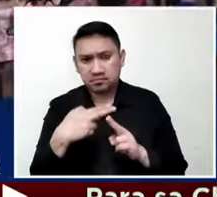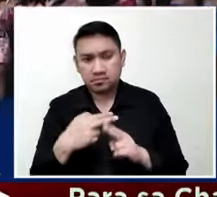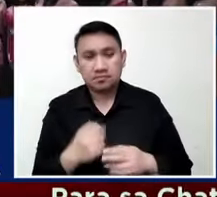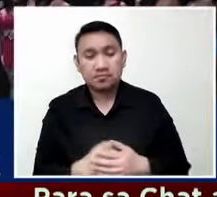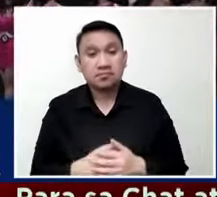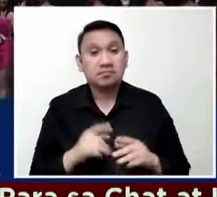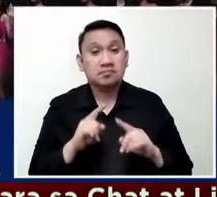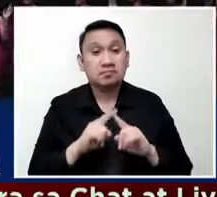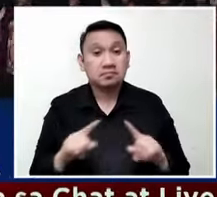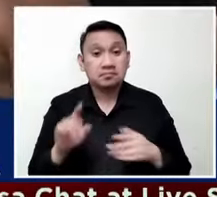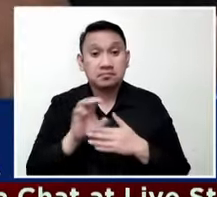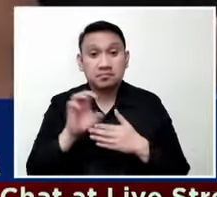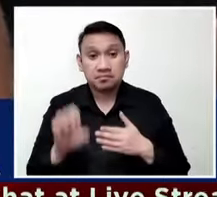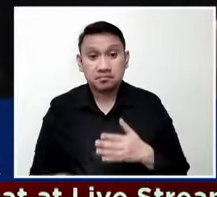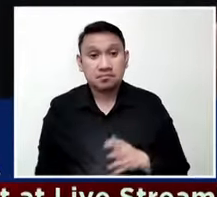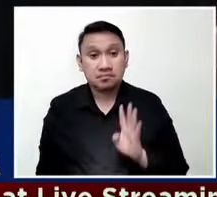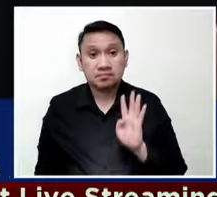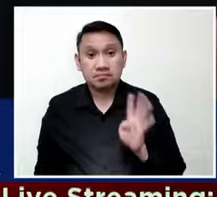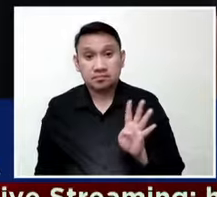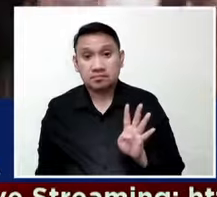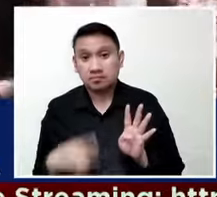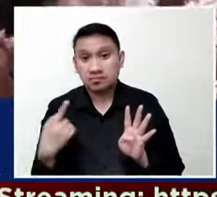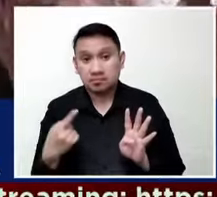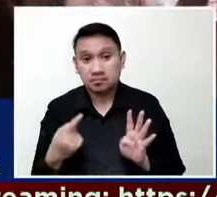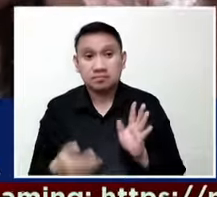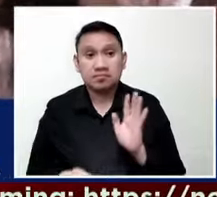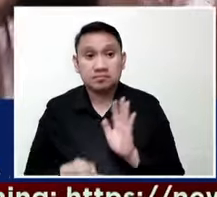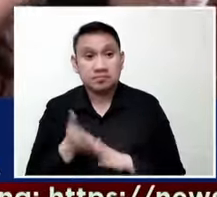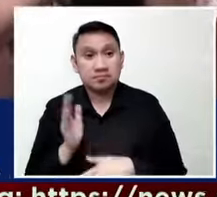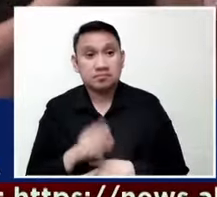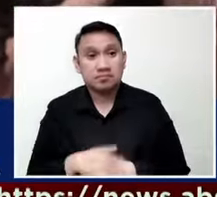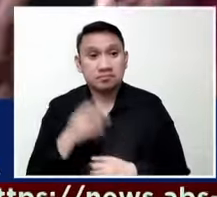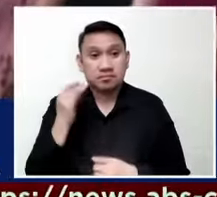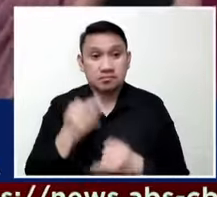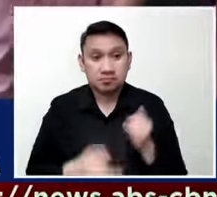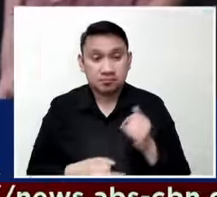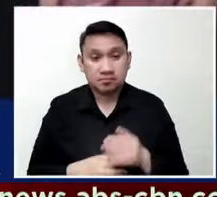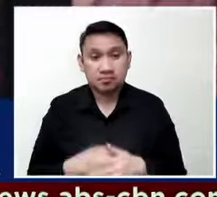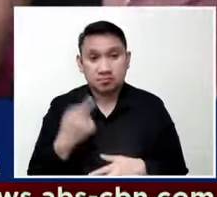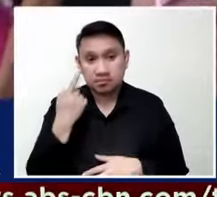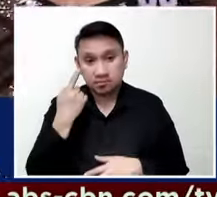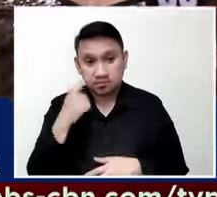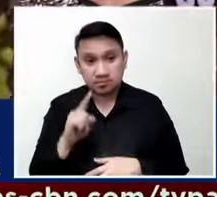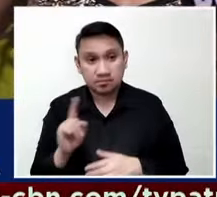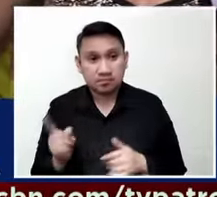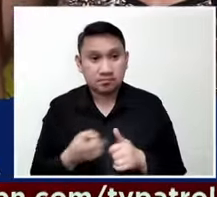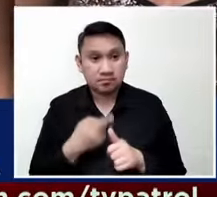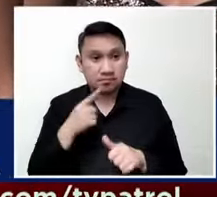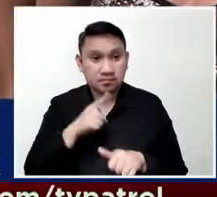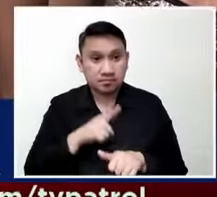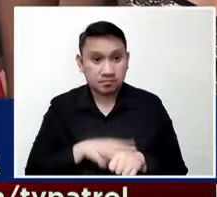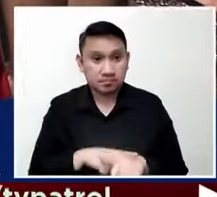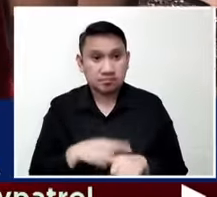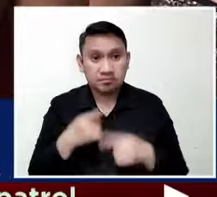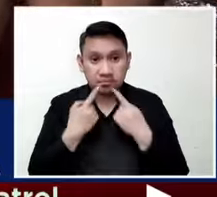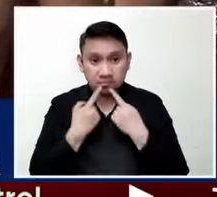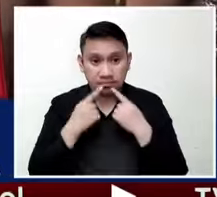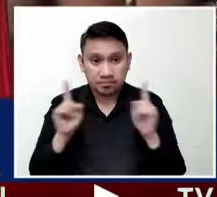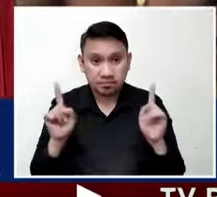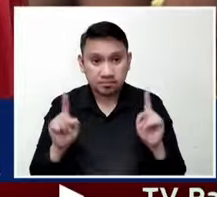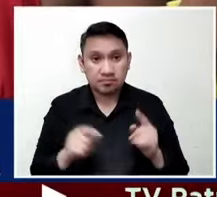sa huli, 40 lang ang pumasa sa final screening. Para sa first-time candidates, tagumpay na